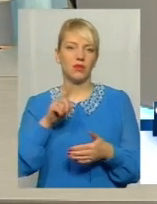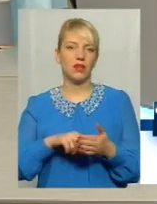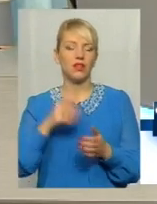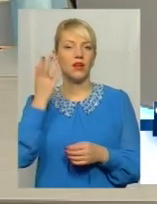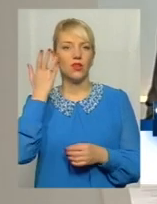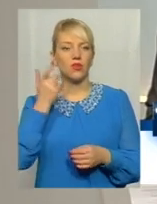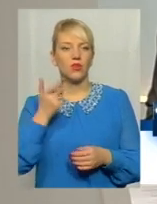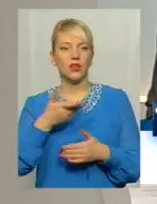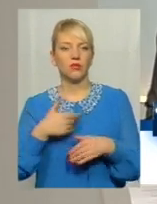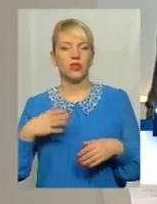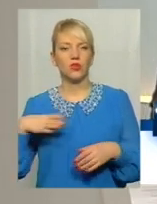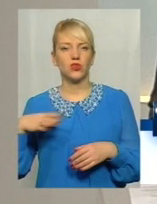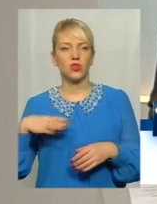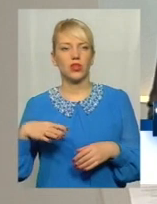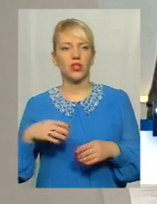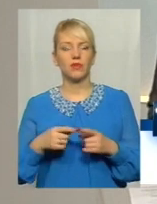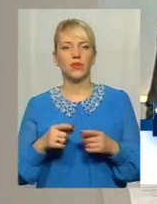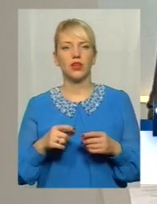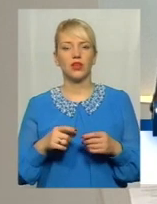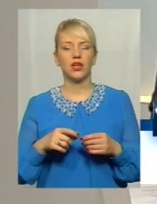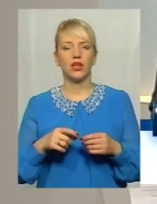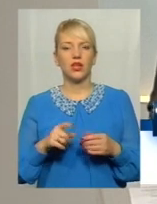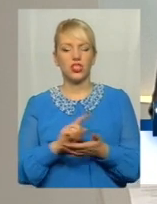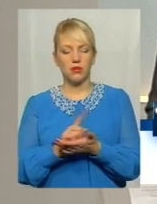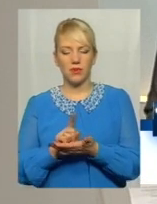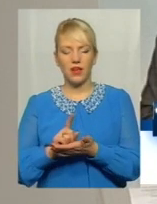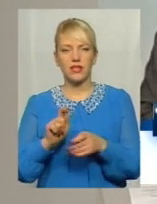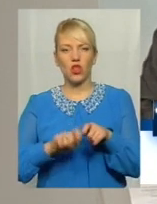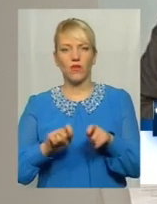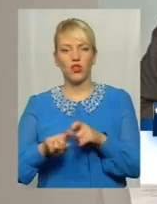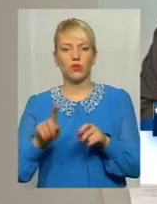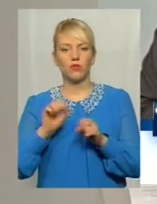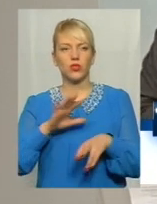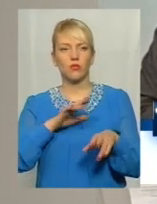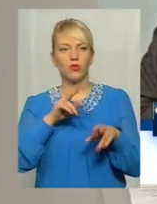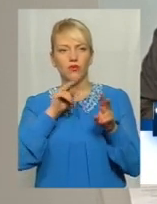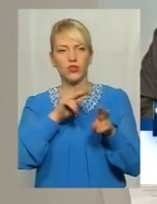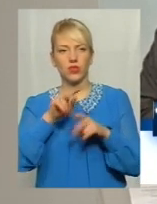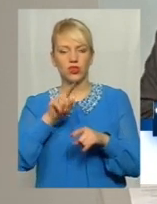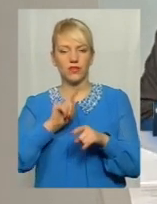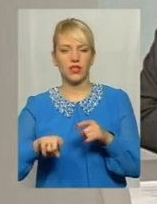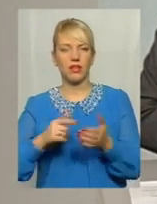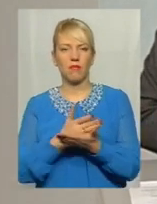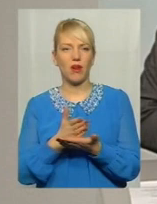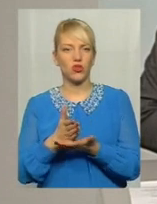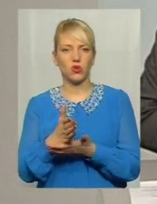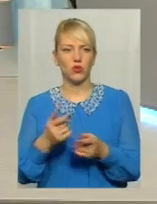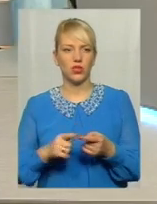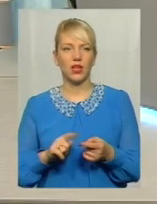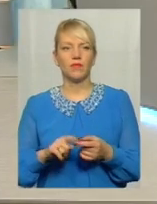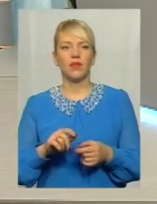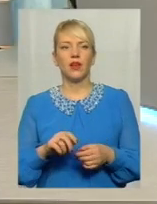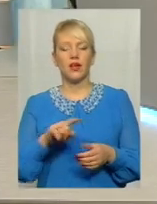ми дочекаємося обіцяну GPS-навігацію, щоб можна було відслідковувати онлайн швидко маршрути? Так, дійсно, міська рада вже